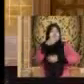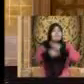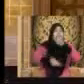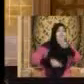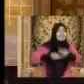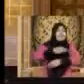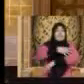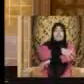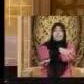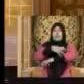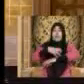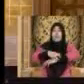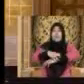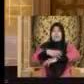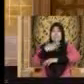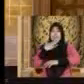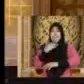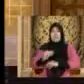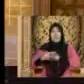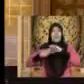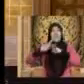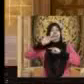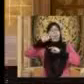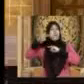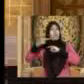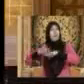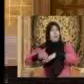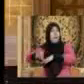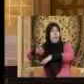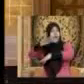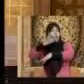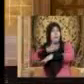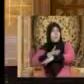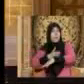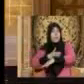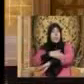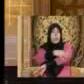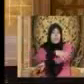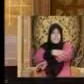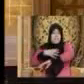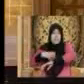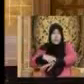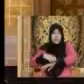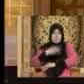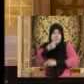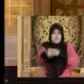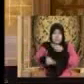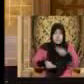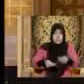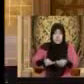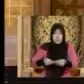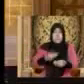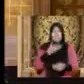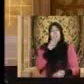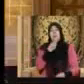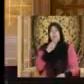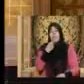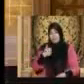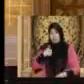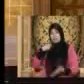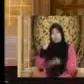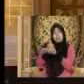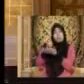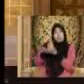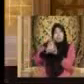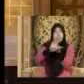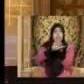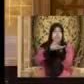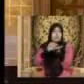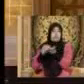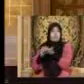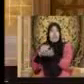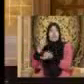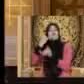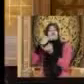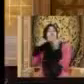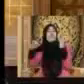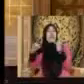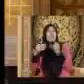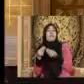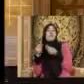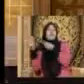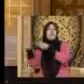صدقات يتعود عليها الإنسان. الصدقة مش لازم تقسم أنت قضيتك في نصف أو في ربع، المهم أن